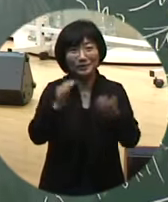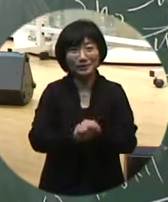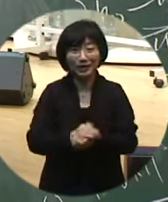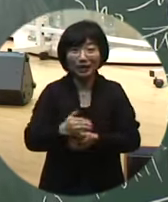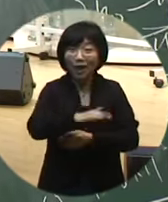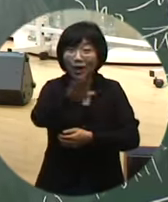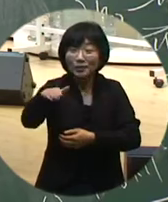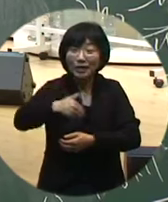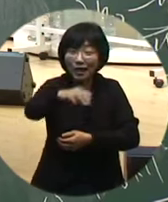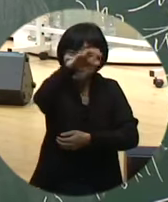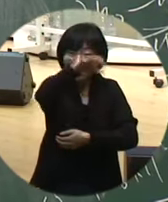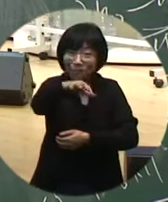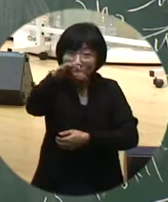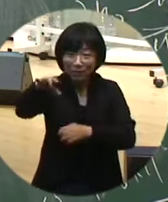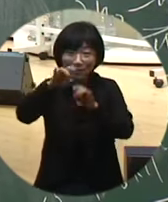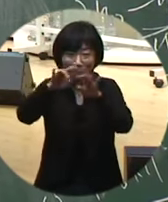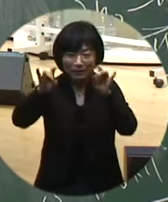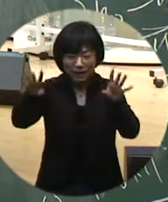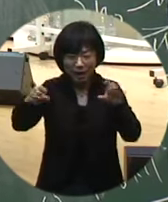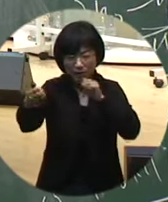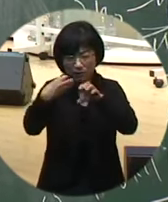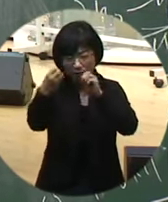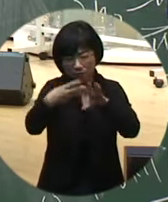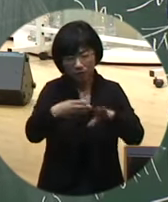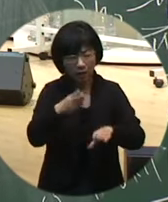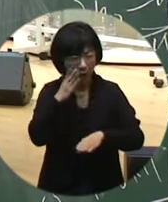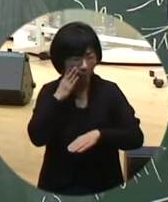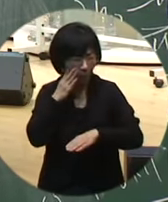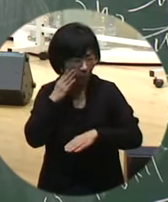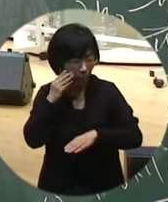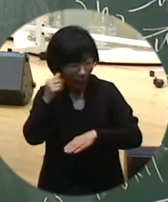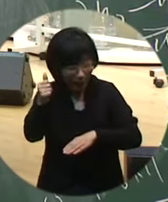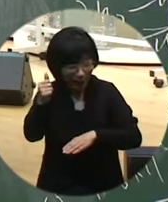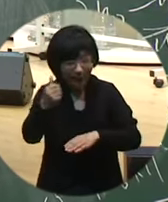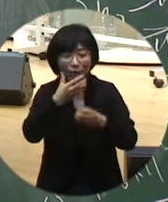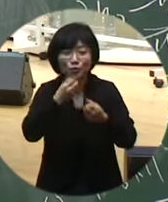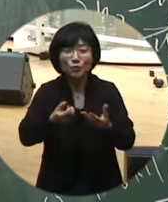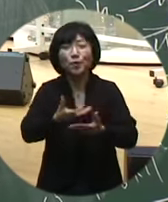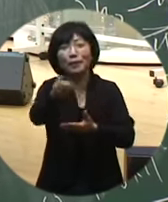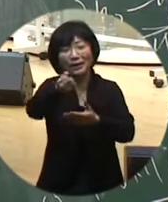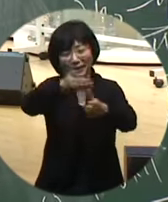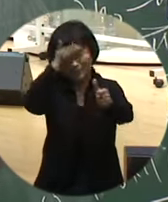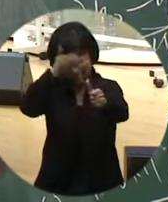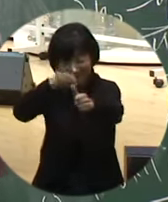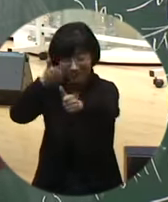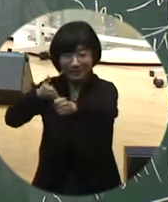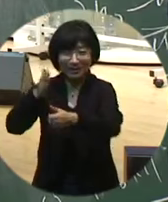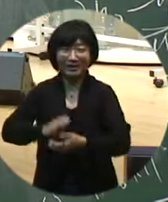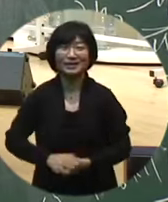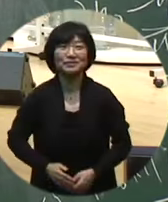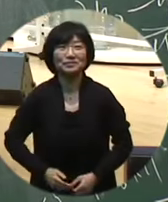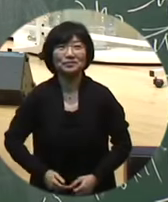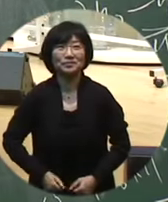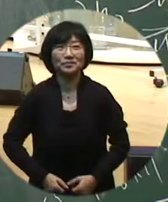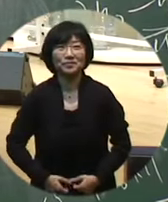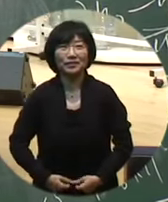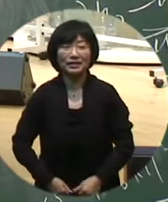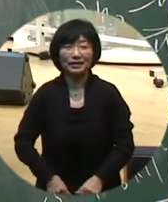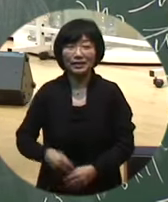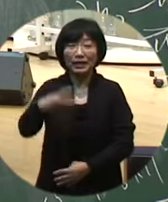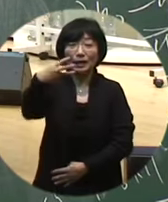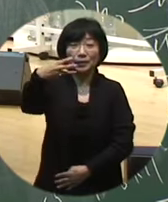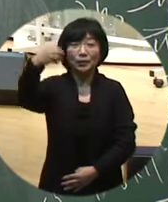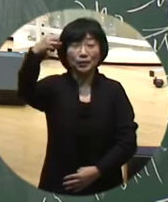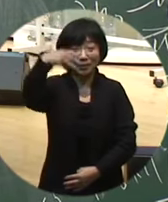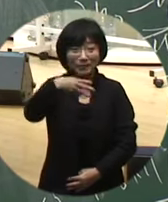지속될 응답의 현장을 만나게 되기를 주님의 이름으로 축원합니다. Wherever you go, may you see the field in which God's answers will continue. 아, 유 목사님은